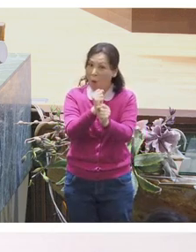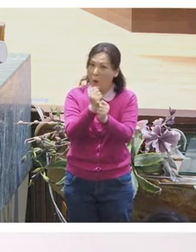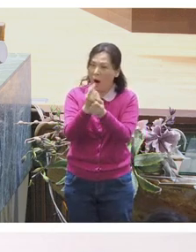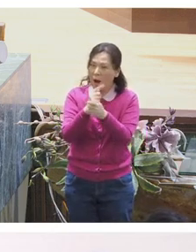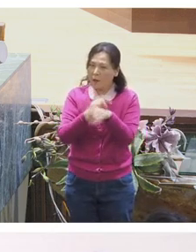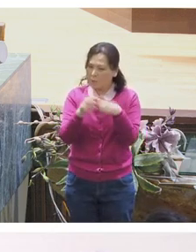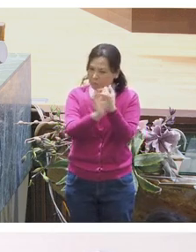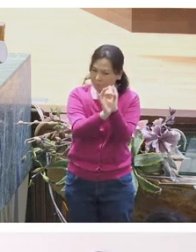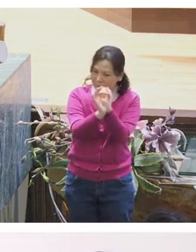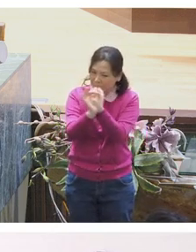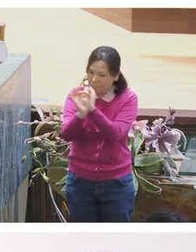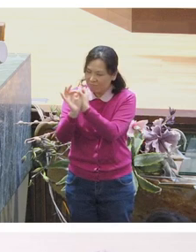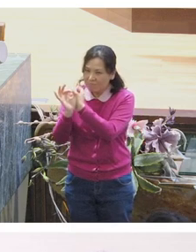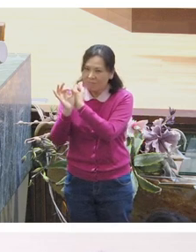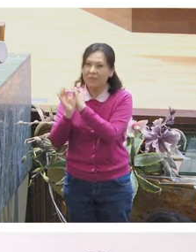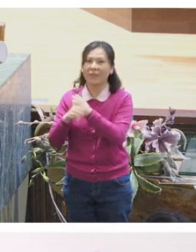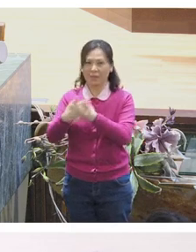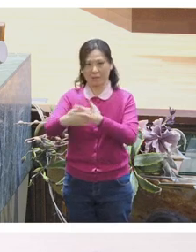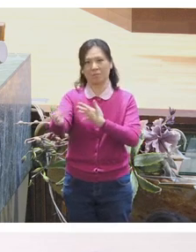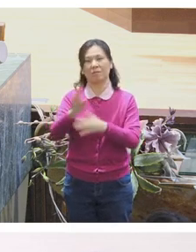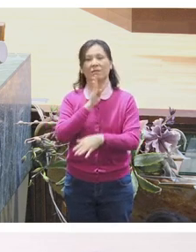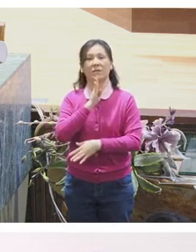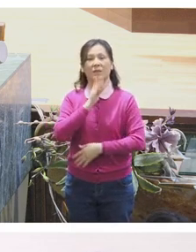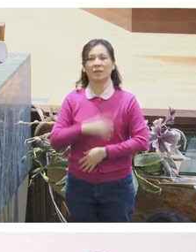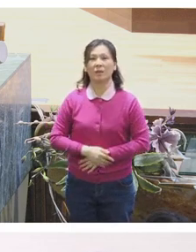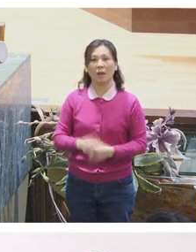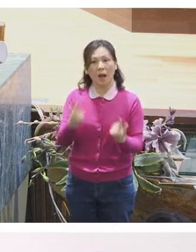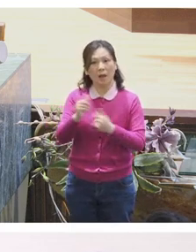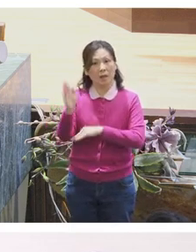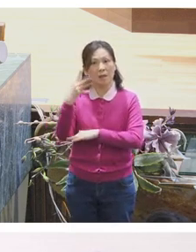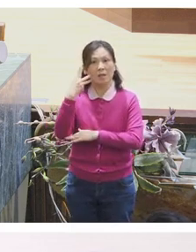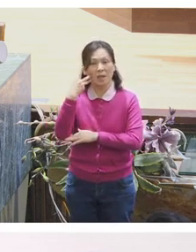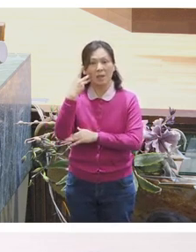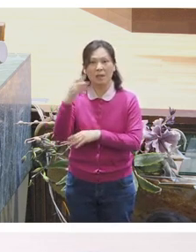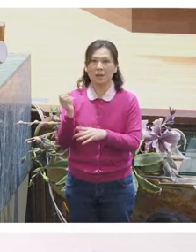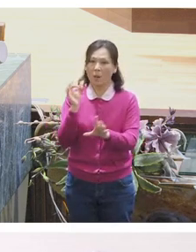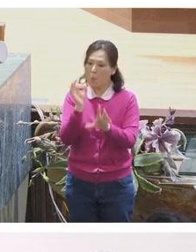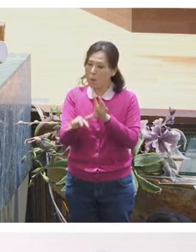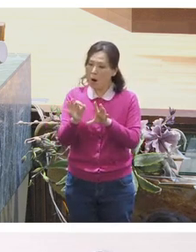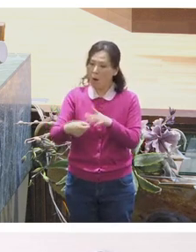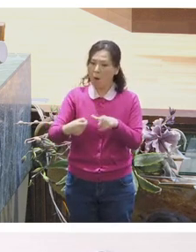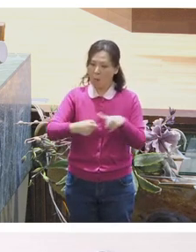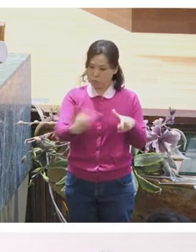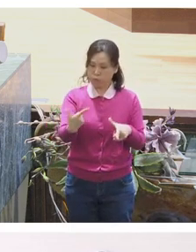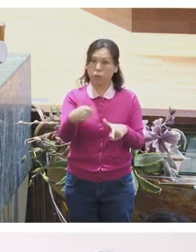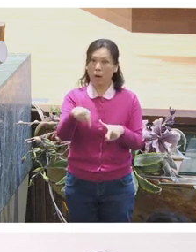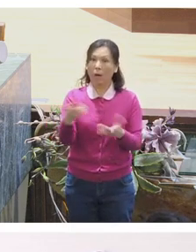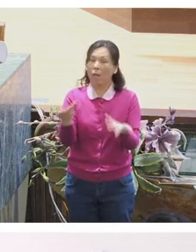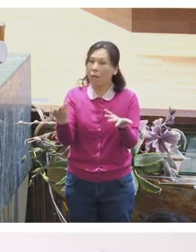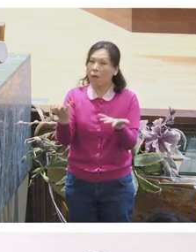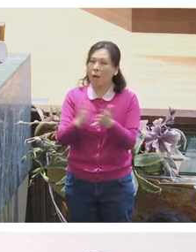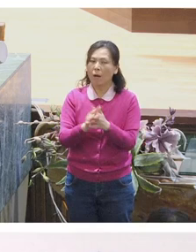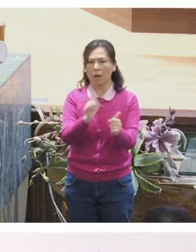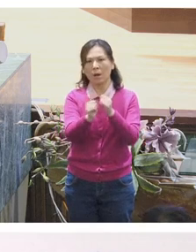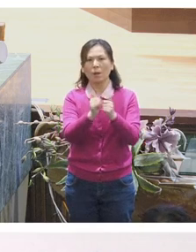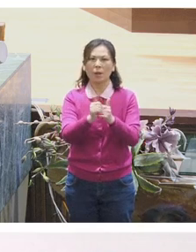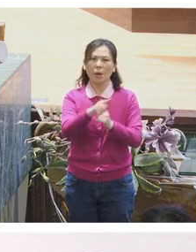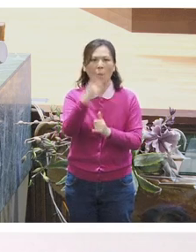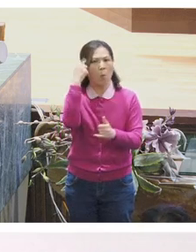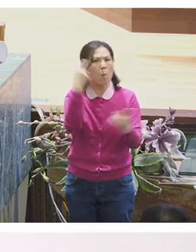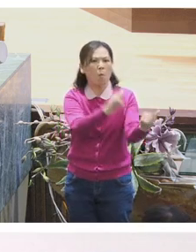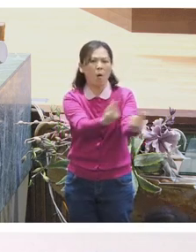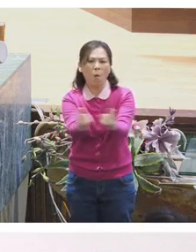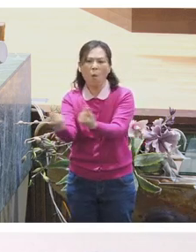但是也有一些，好比像说像政治现金的公开，那这件事情已经变成社会的常规。虽